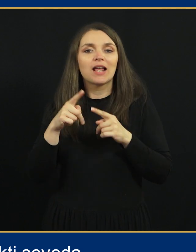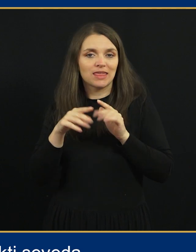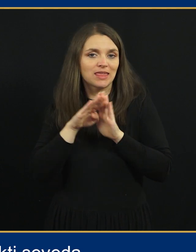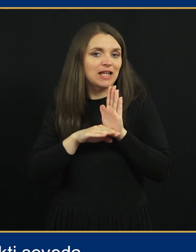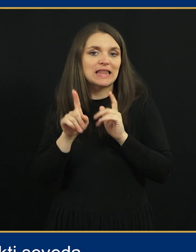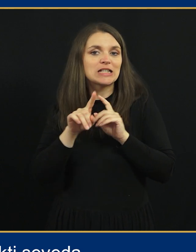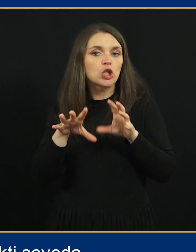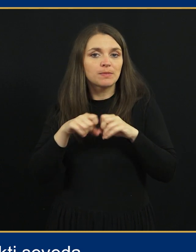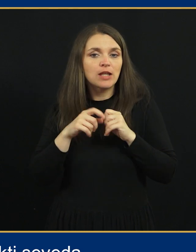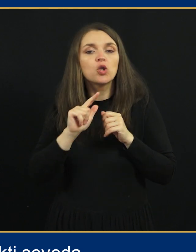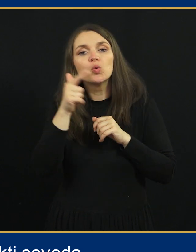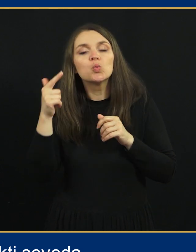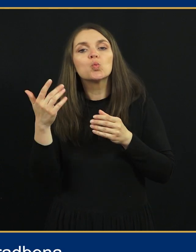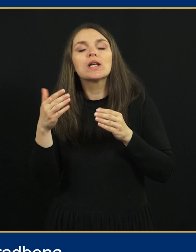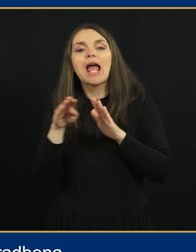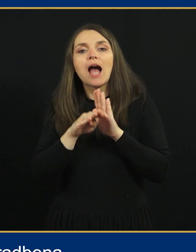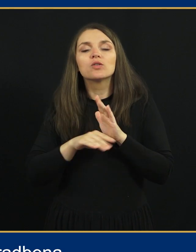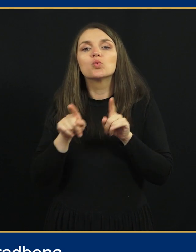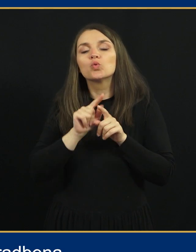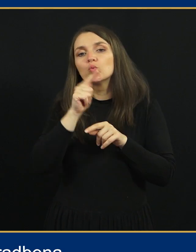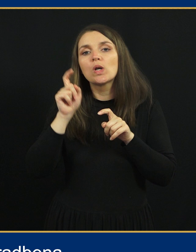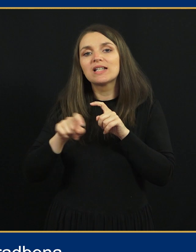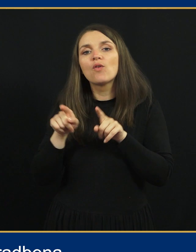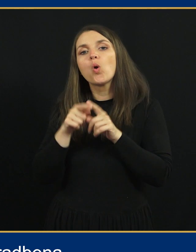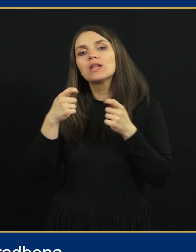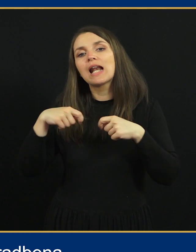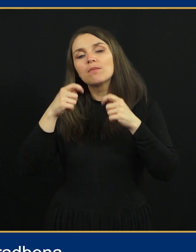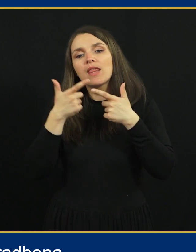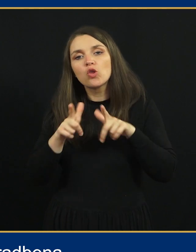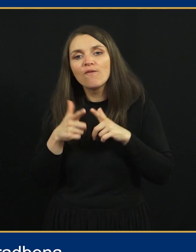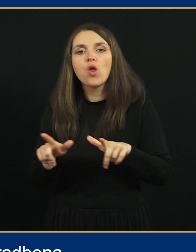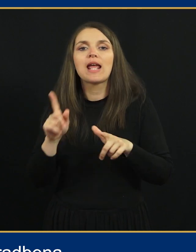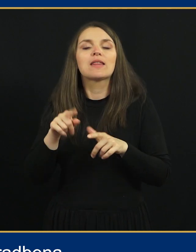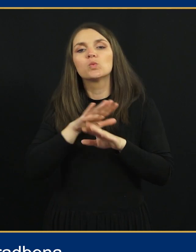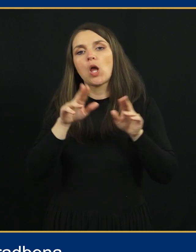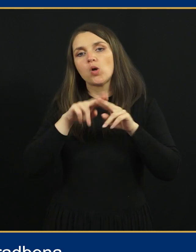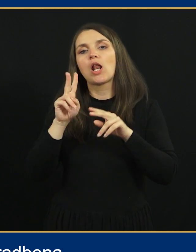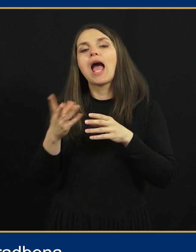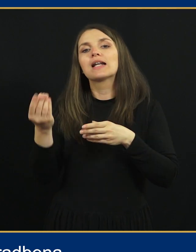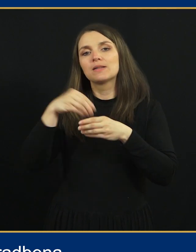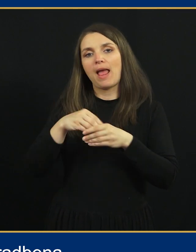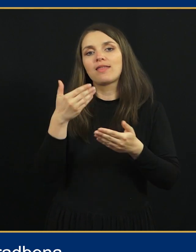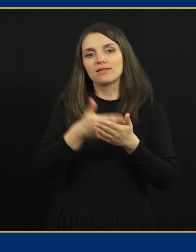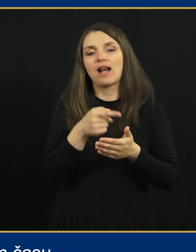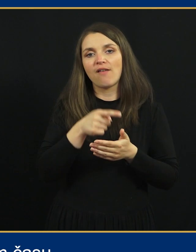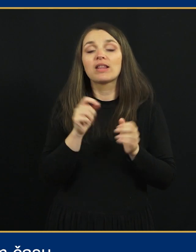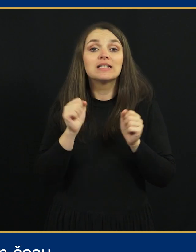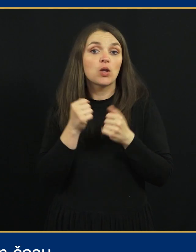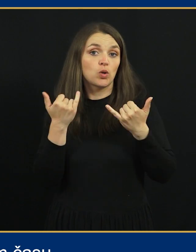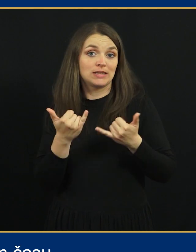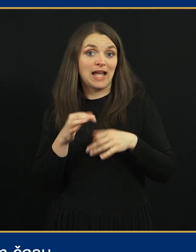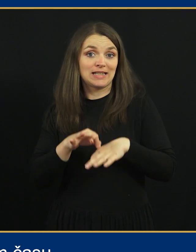sprejeti in seveda drugi akti oziroma druge zadeve, kot so gradbena dovoljenja in vse ostalo, kar spada zraven. Zato je